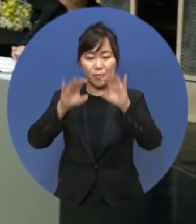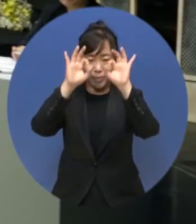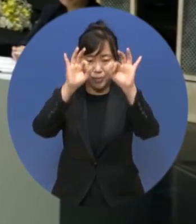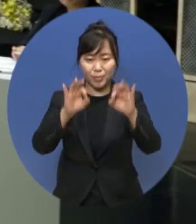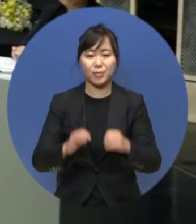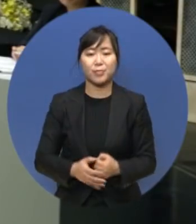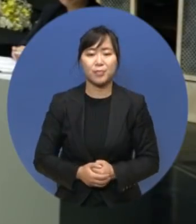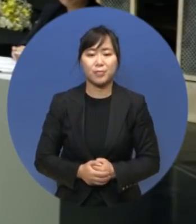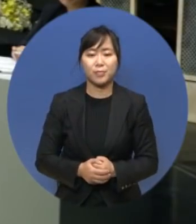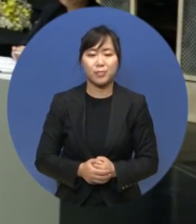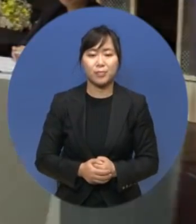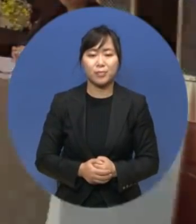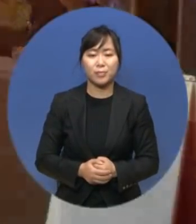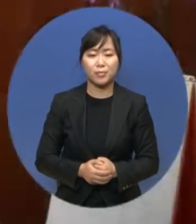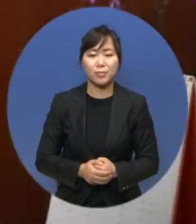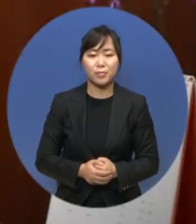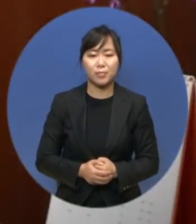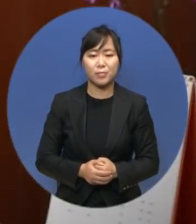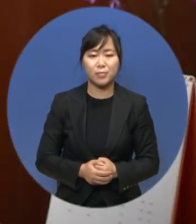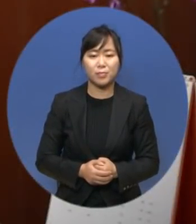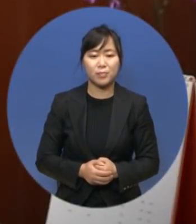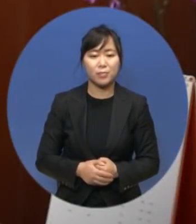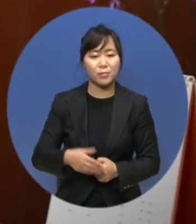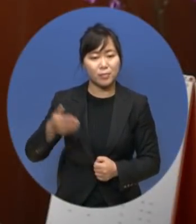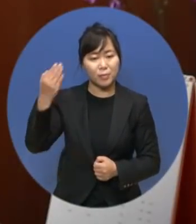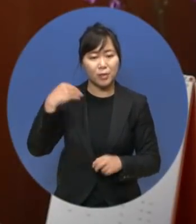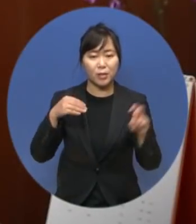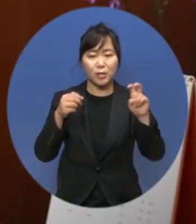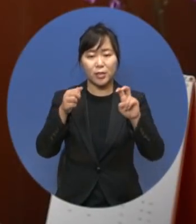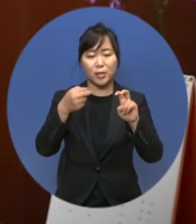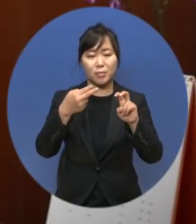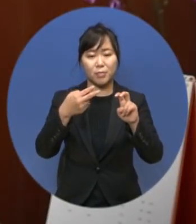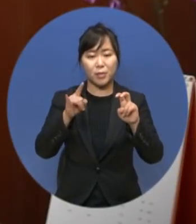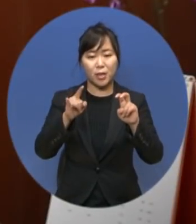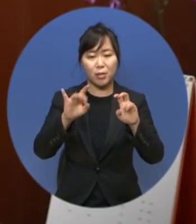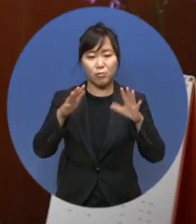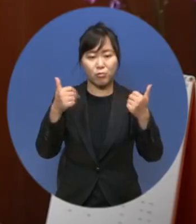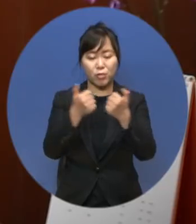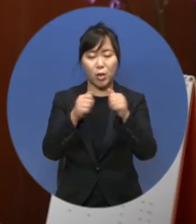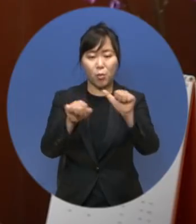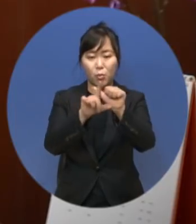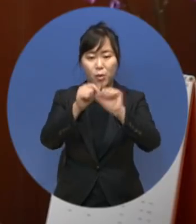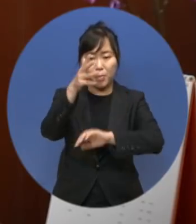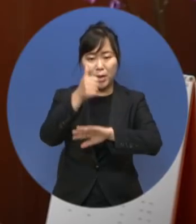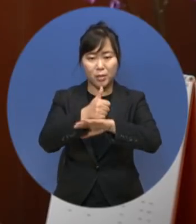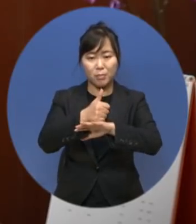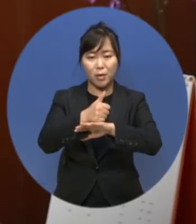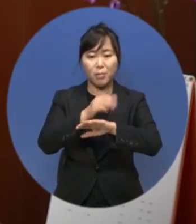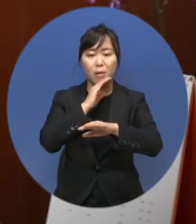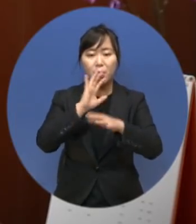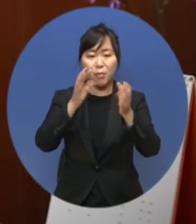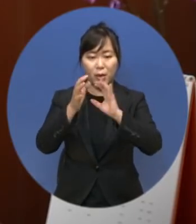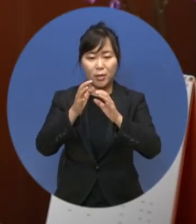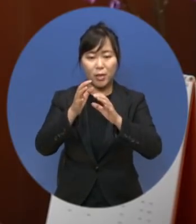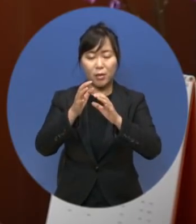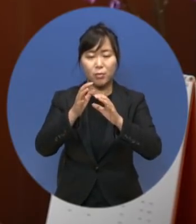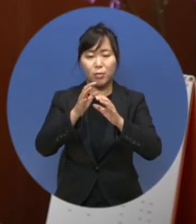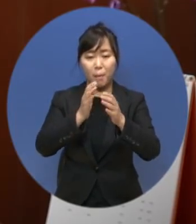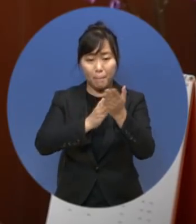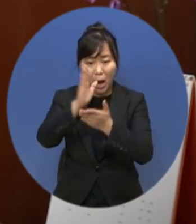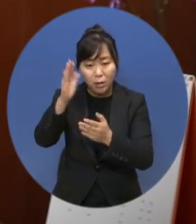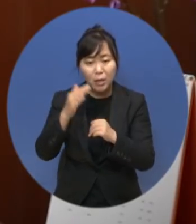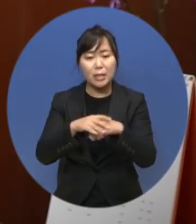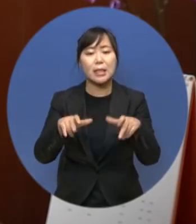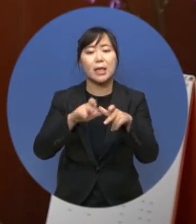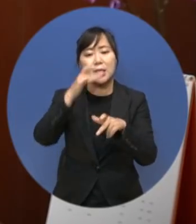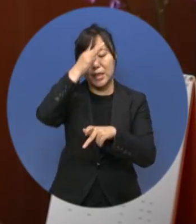함께 보시죠. 지난 20대 국회 5월 마지막 본회의에서 극적으로 통과된 장애